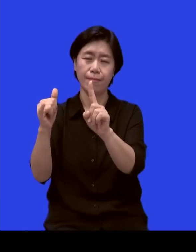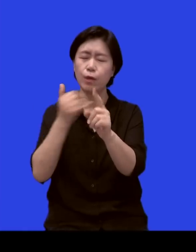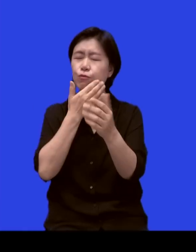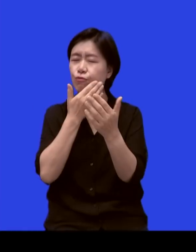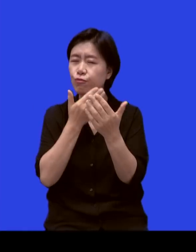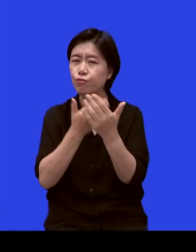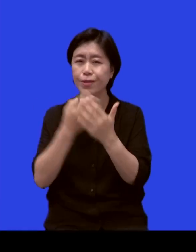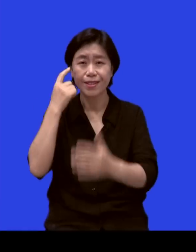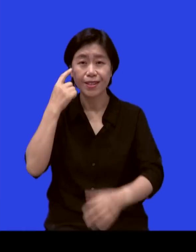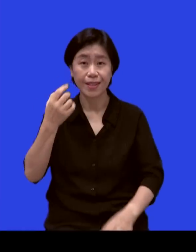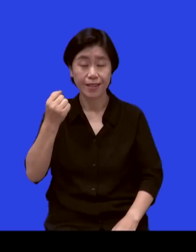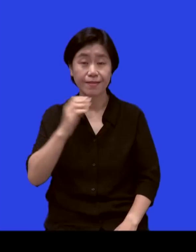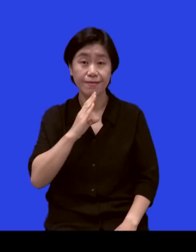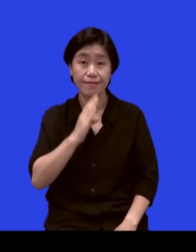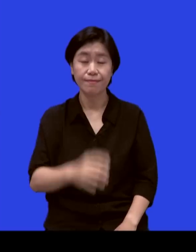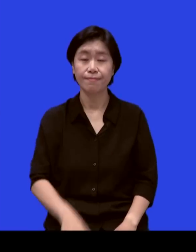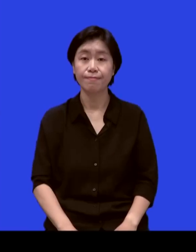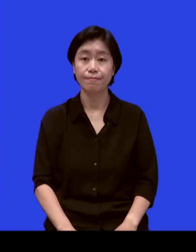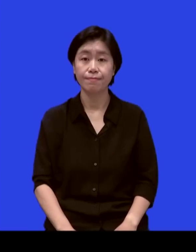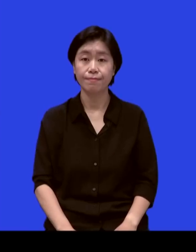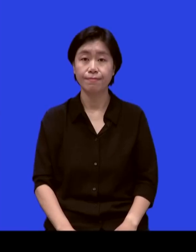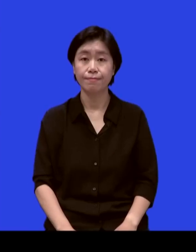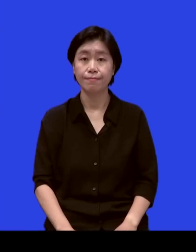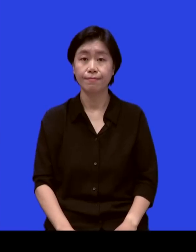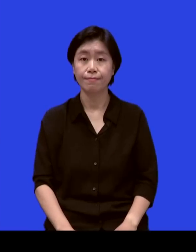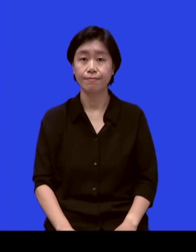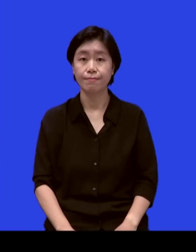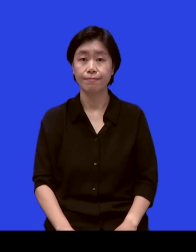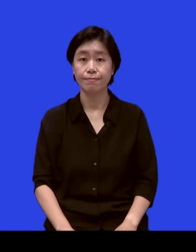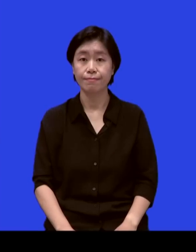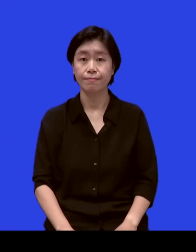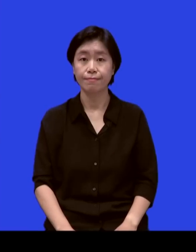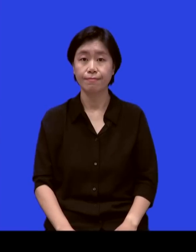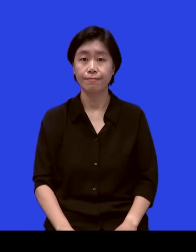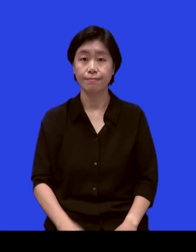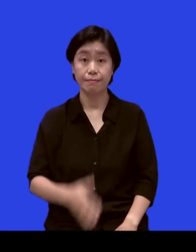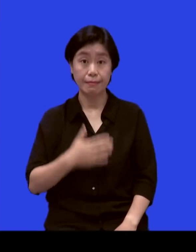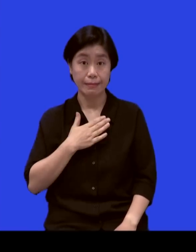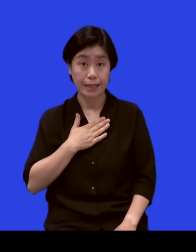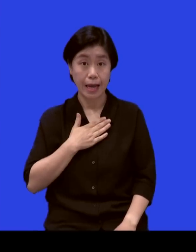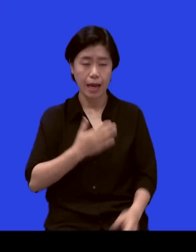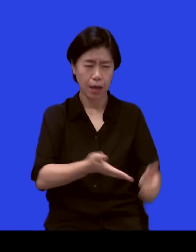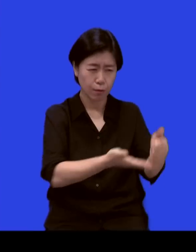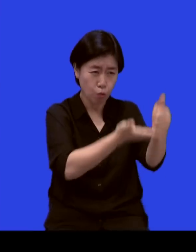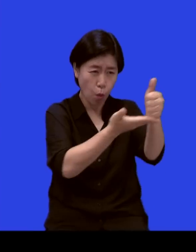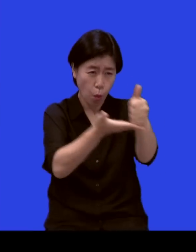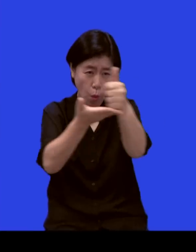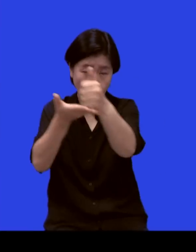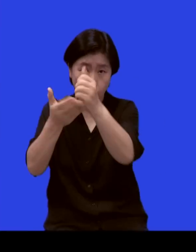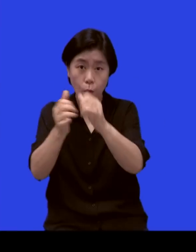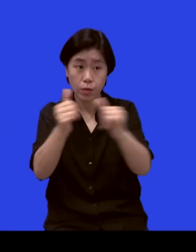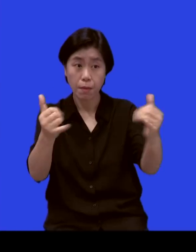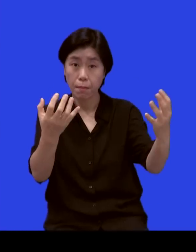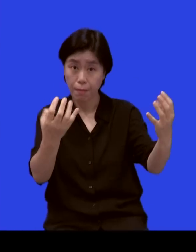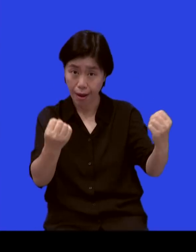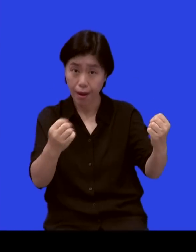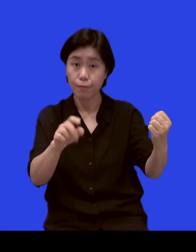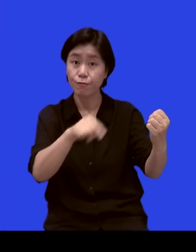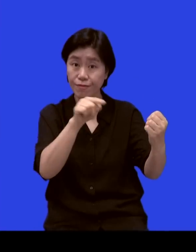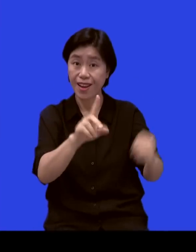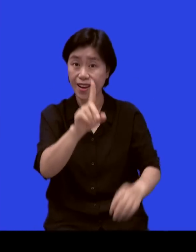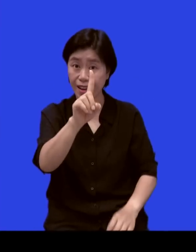귀하게 생각을 하시잖아요. 그러니까 제가 이게 뭐 존경하는 분들이 많지 않습니까 주변에. 네.